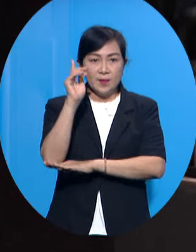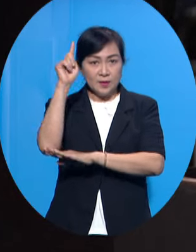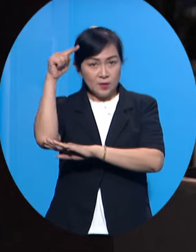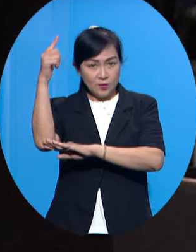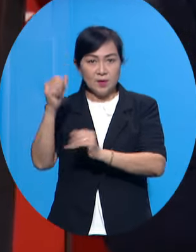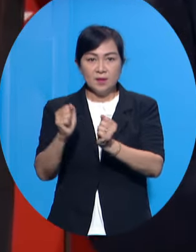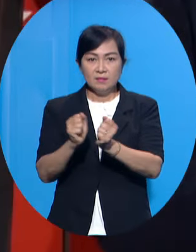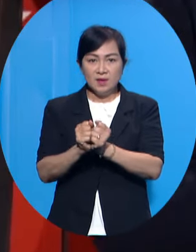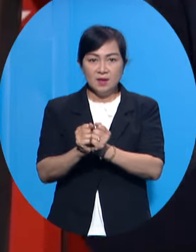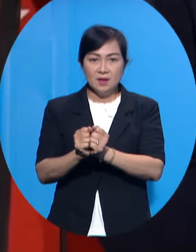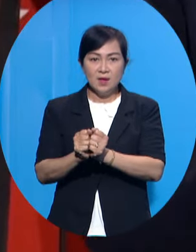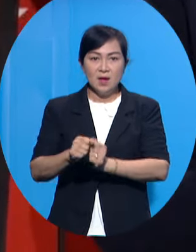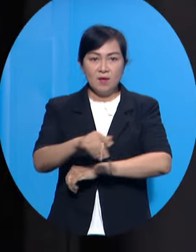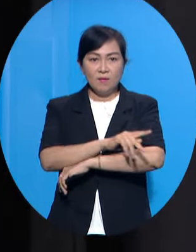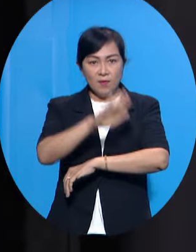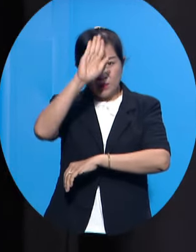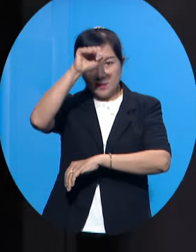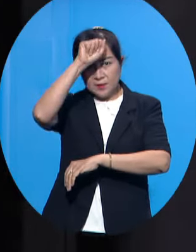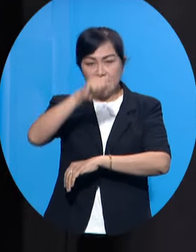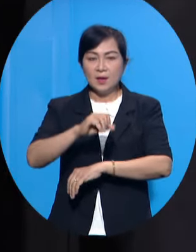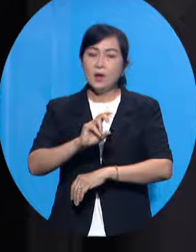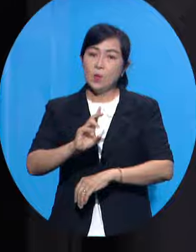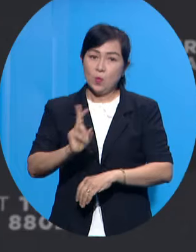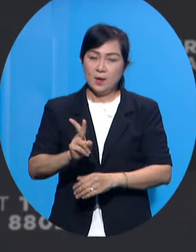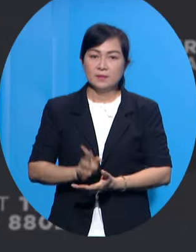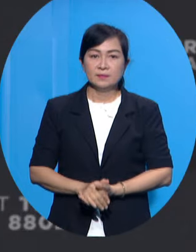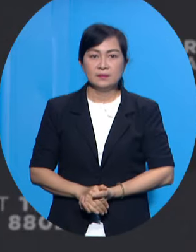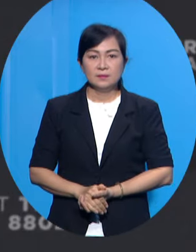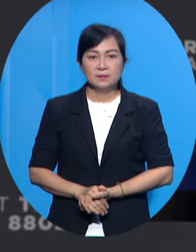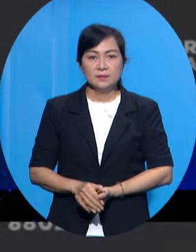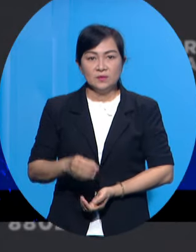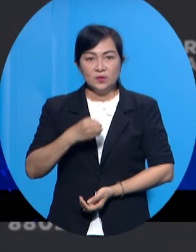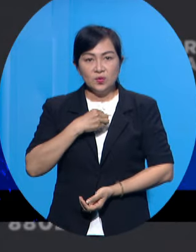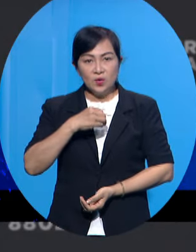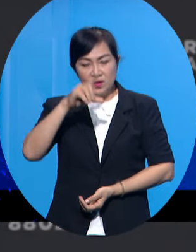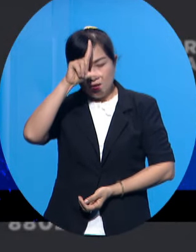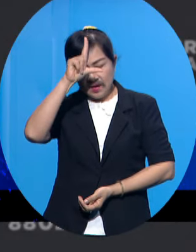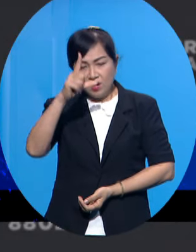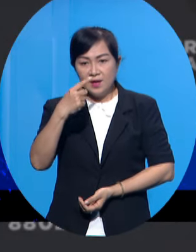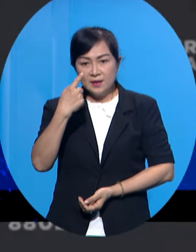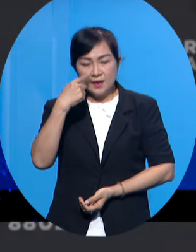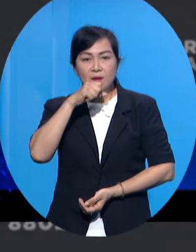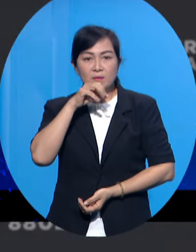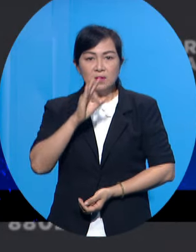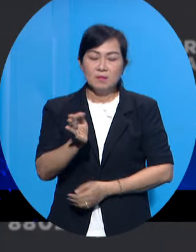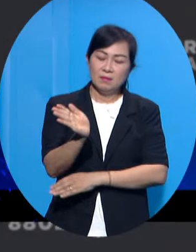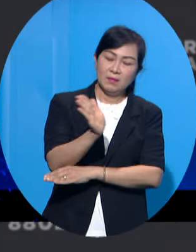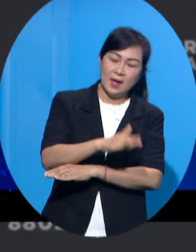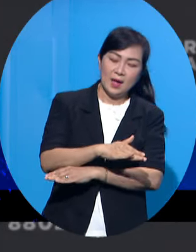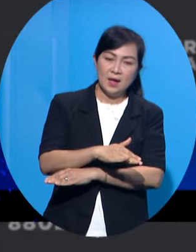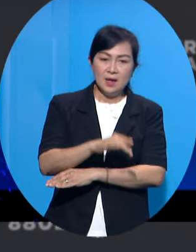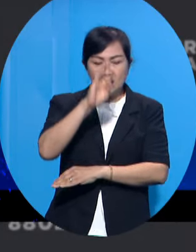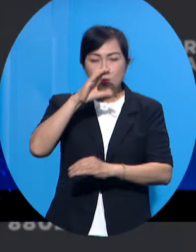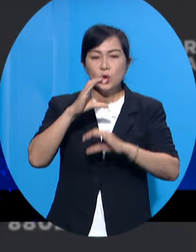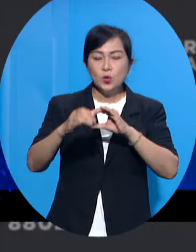với tư cách là ứng cựu viên phó tổng thống của đảng Cộng Hòa tôi đã rất lo lắng khi nhìn thấy ông trump ngã xuống và không